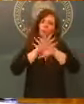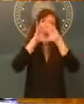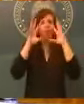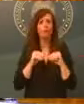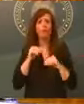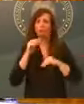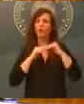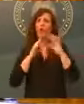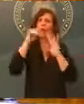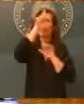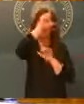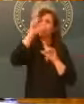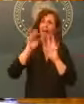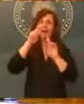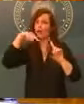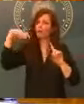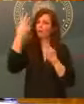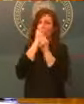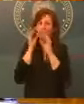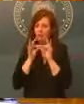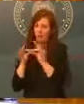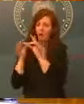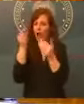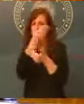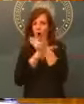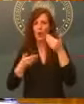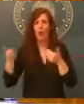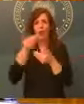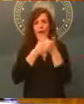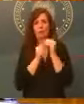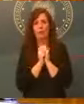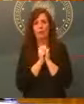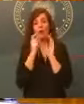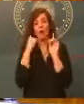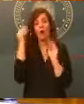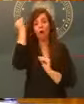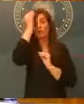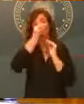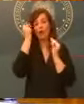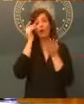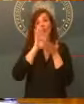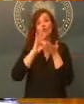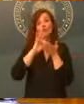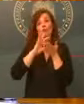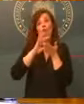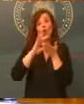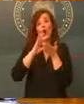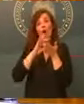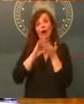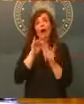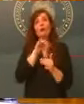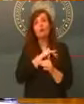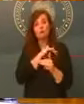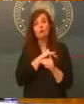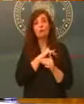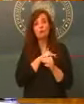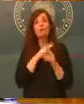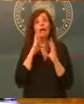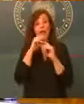va in quella direzione sogno una scuola in cui lo studente possa andare a fare un'esperienza in Europa